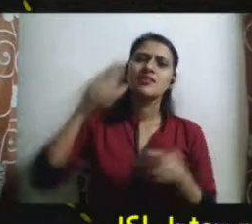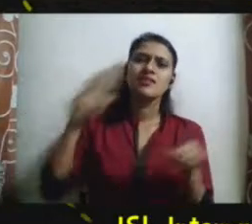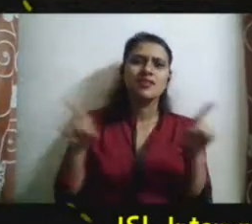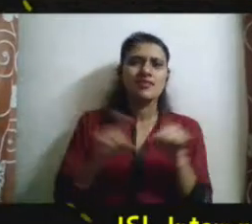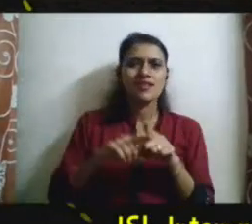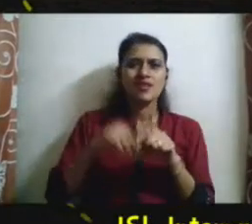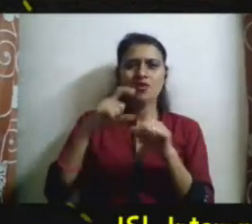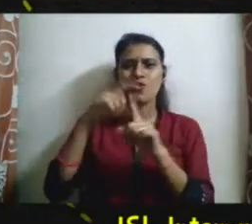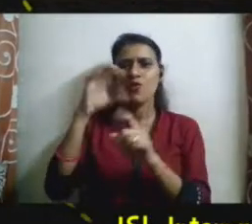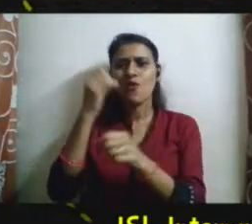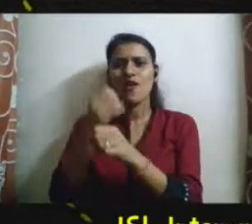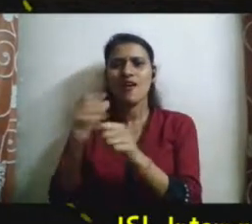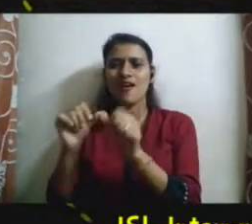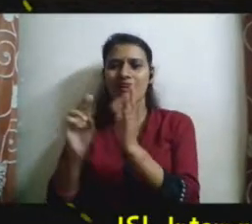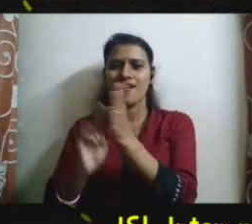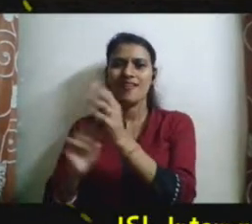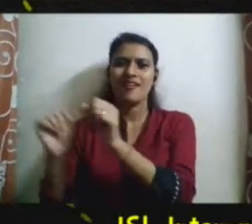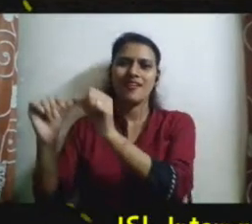दोगाना,